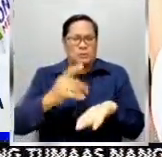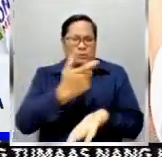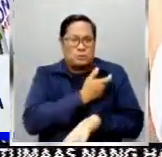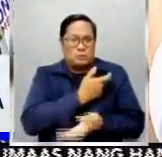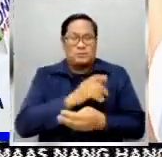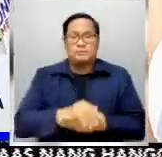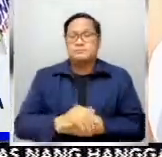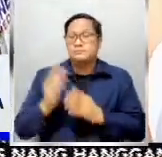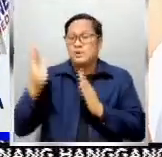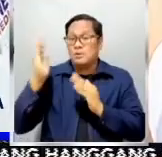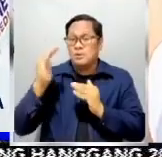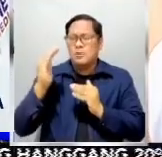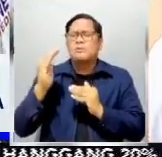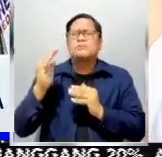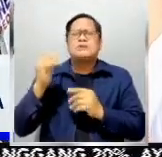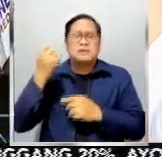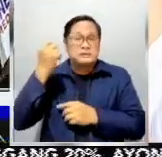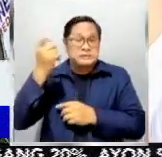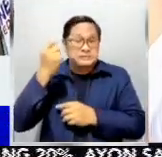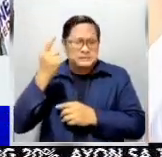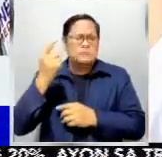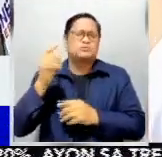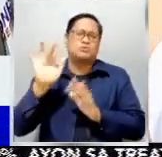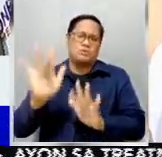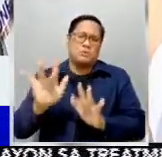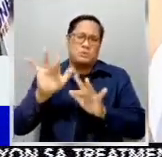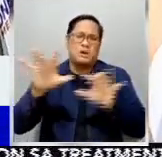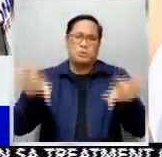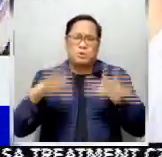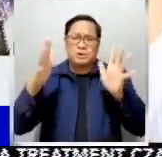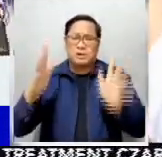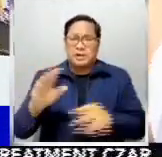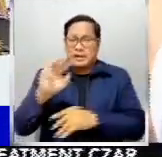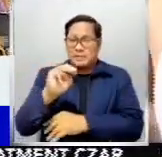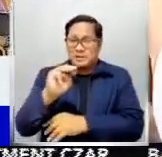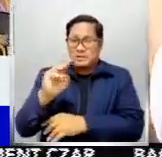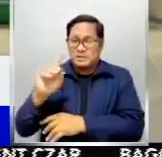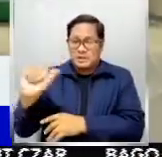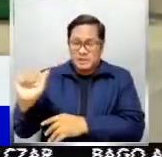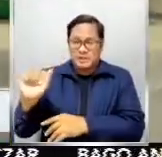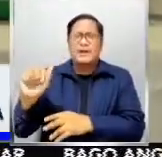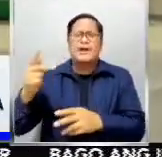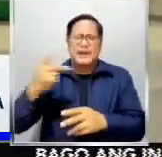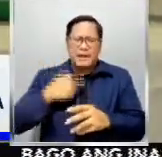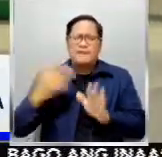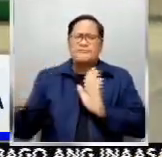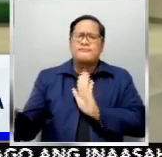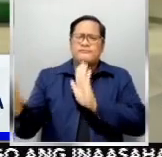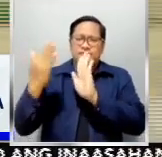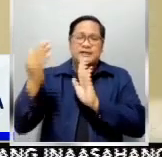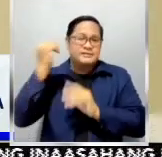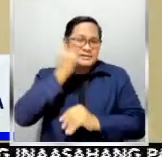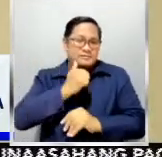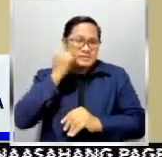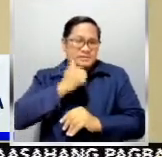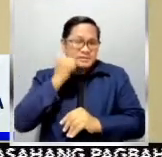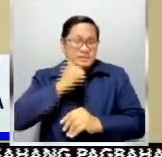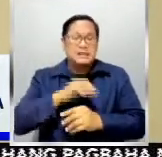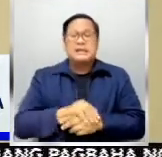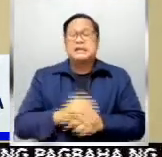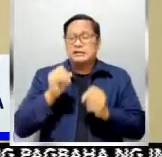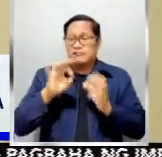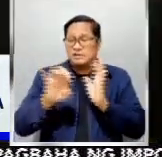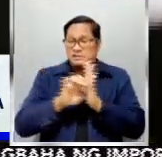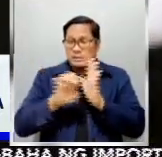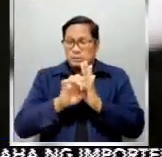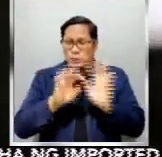talagang kawawa ang mga empleyado ng MMDA at nasa harap sila ng tao araw-araw. Kung pagbabatayan ang bilis ng pagbabakuna ngayong buwan